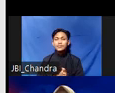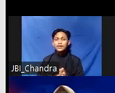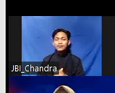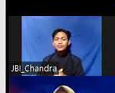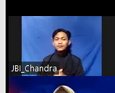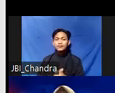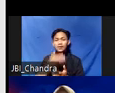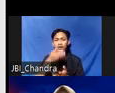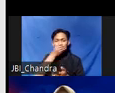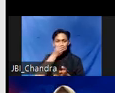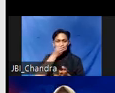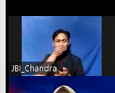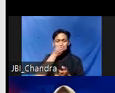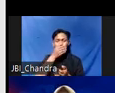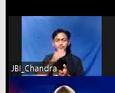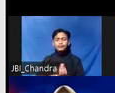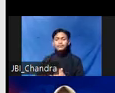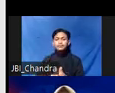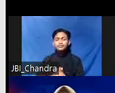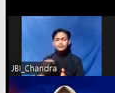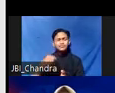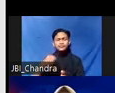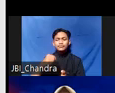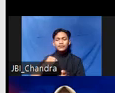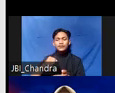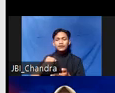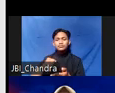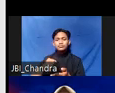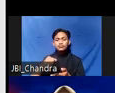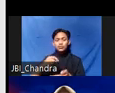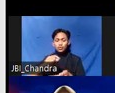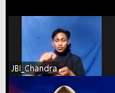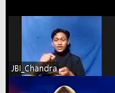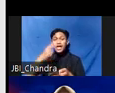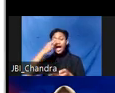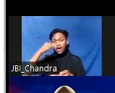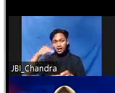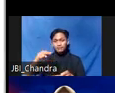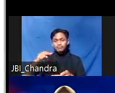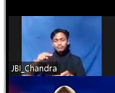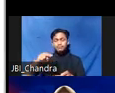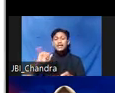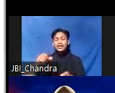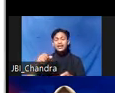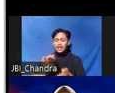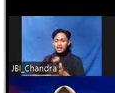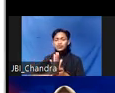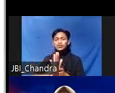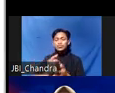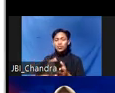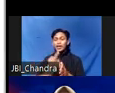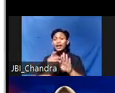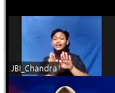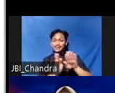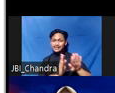tidak pernah digunakan untuk menulis Arab ya jadi secara default mulainya dari kiri ya Jadi mungkin